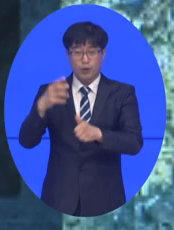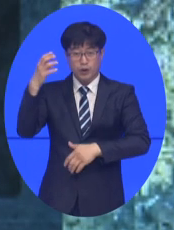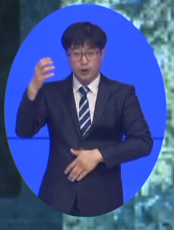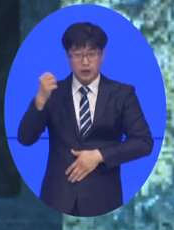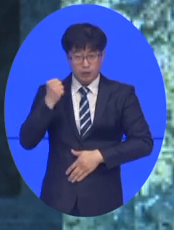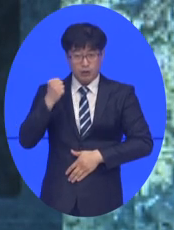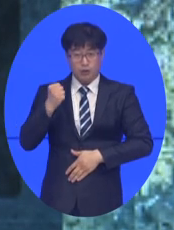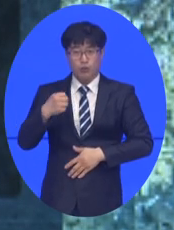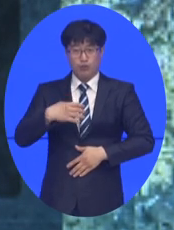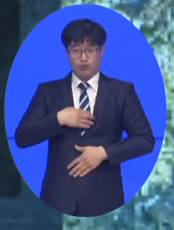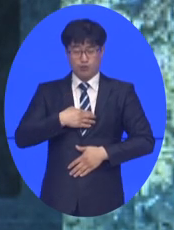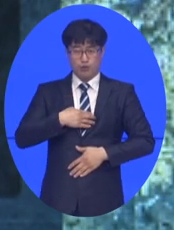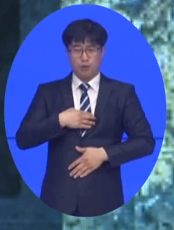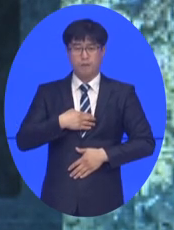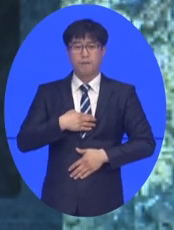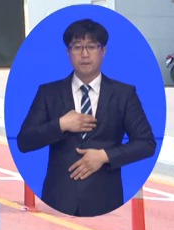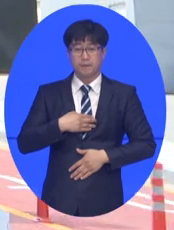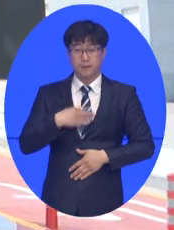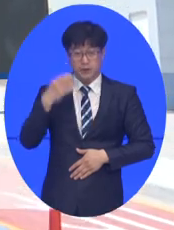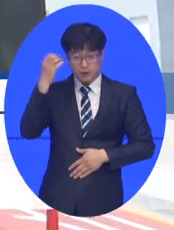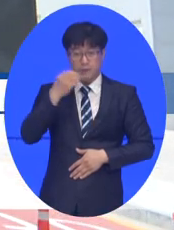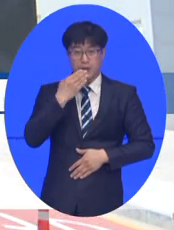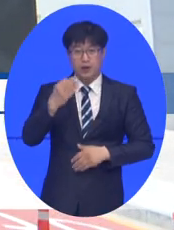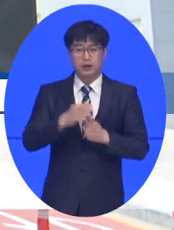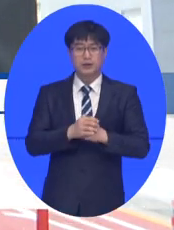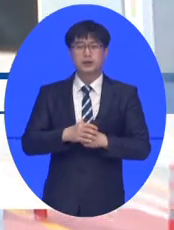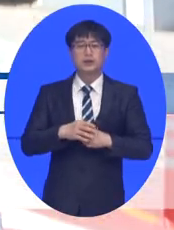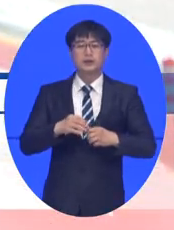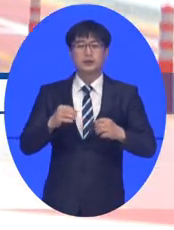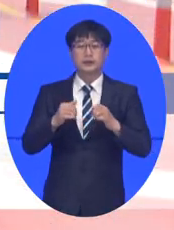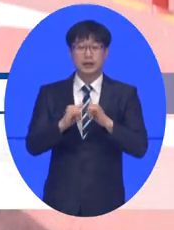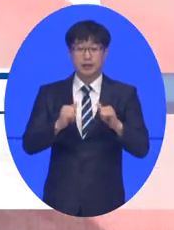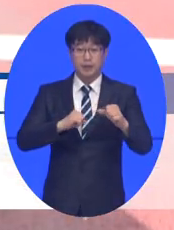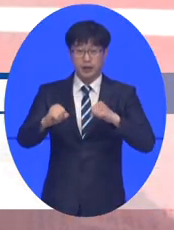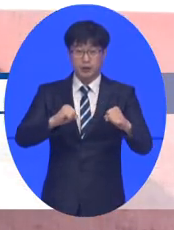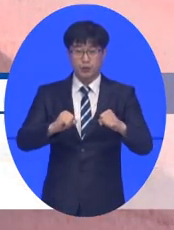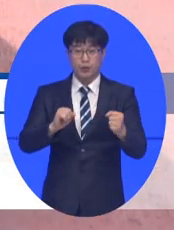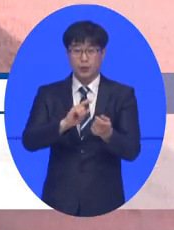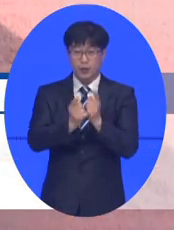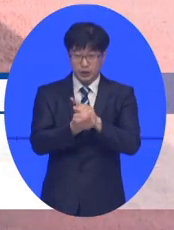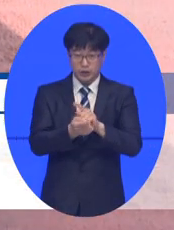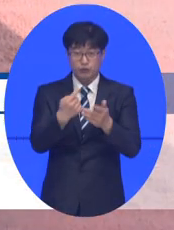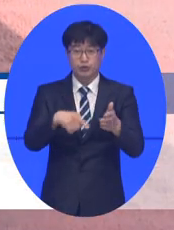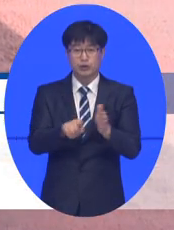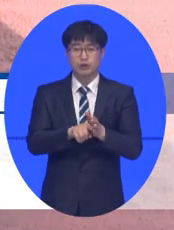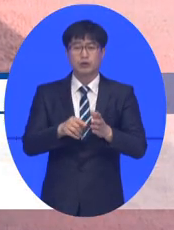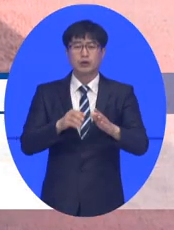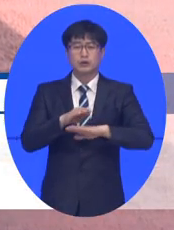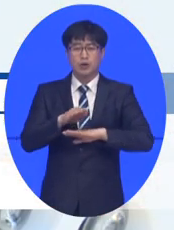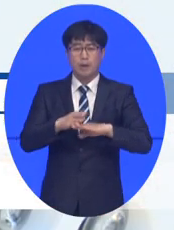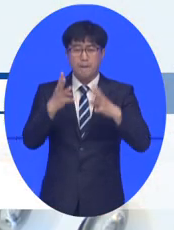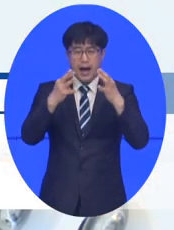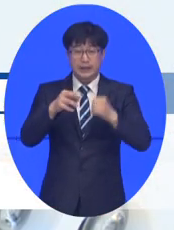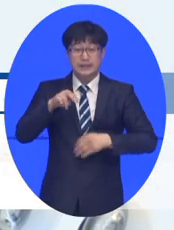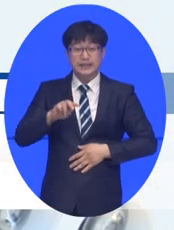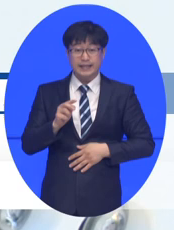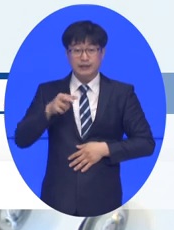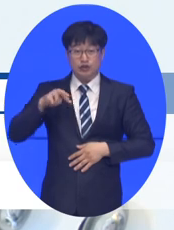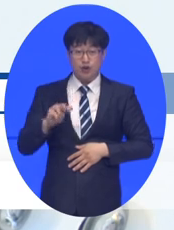상황을 감지하는 기술도 탑재되어 있습니다. 사람의 행동하는 것들을 대신하기 위해서 차에는 많은